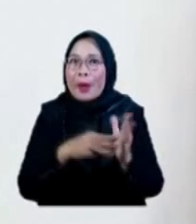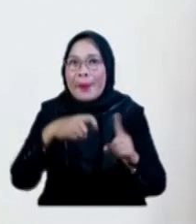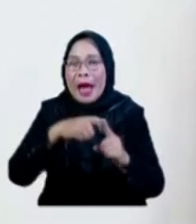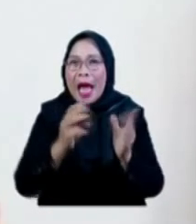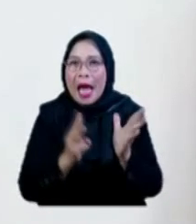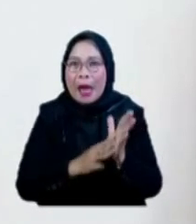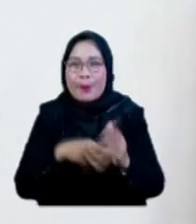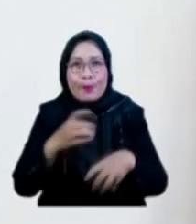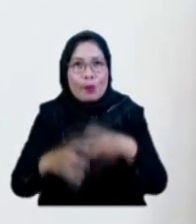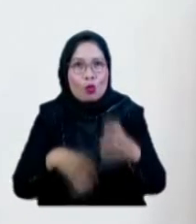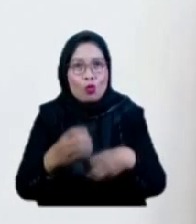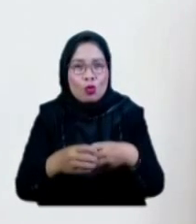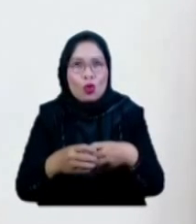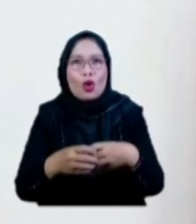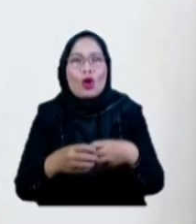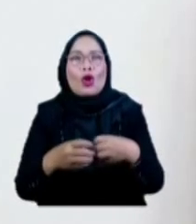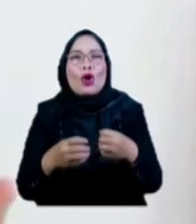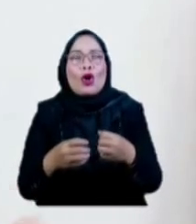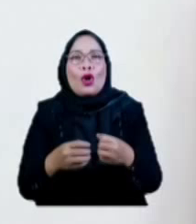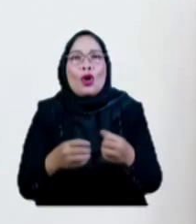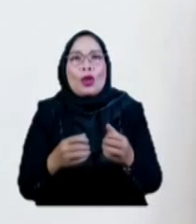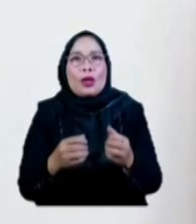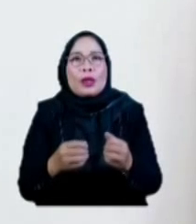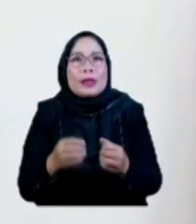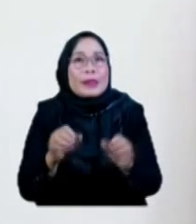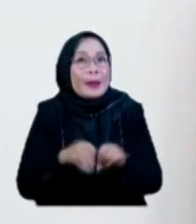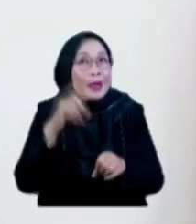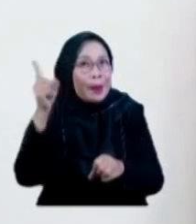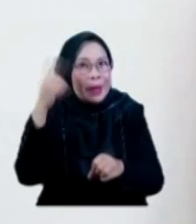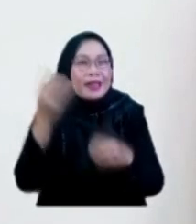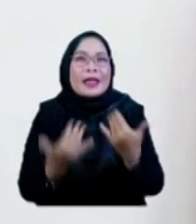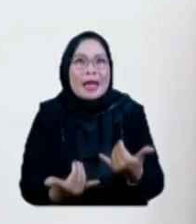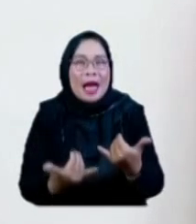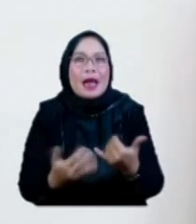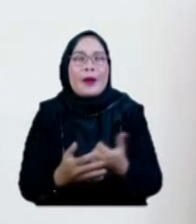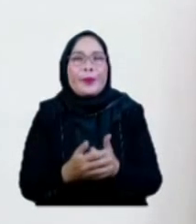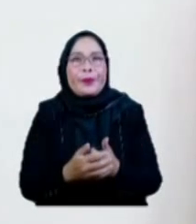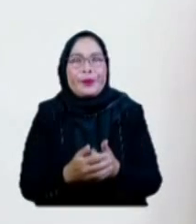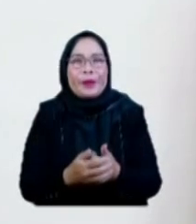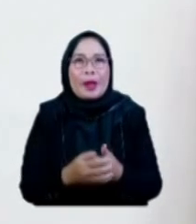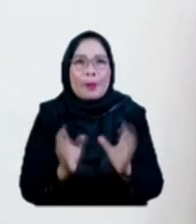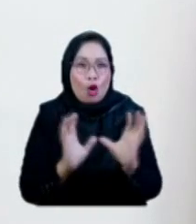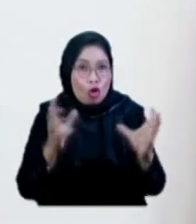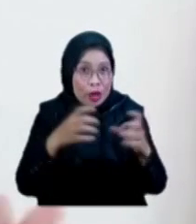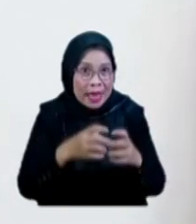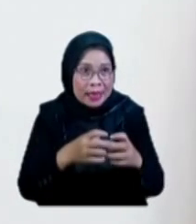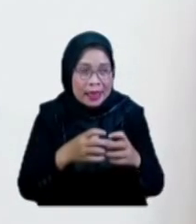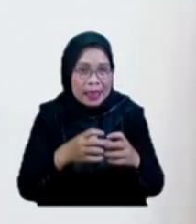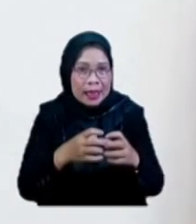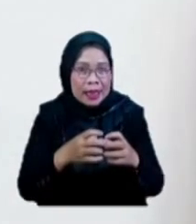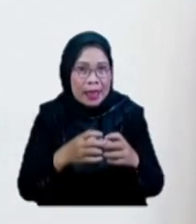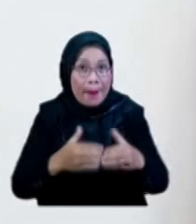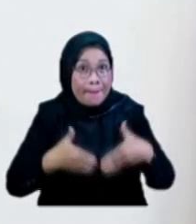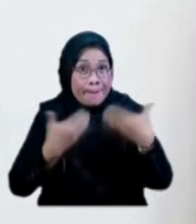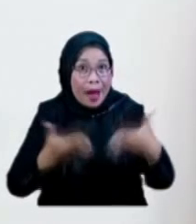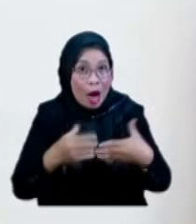itu dengan juga menanamkan mindset dan perspektif dengan seperti yang pemerintah sedang lakukan nih, yang Marves sedang lakukan kan, mengkoordinasinya dengan dalam bentuk